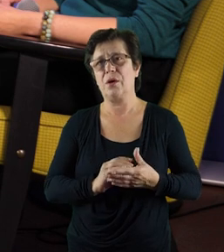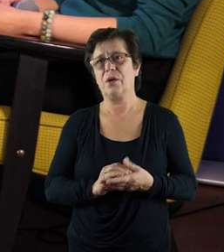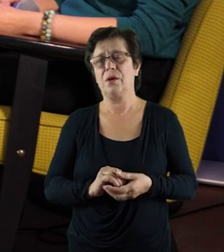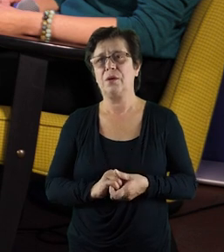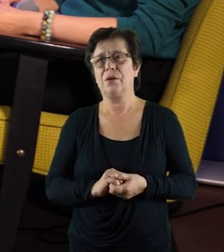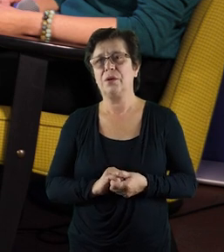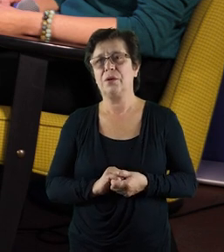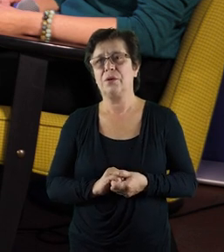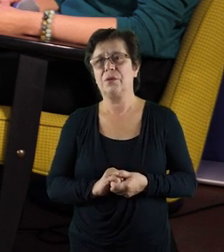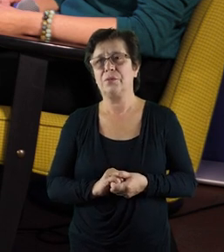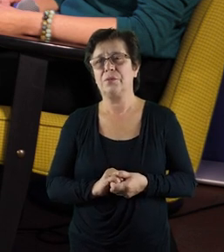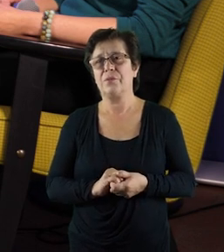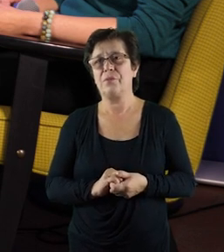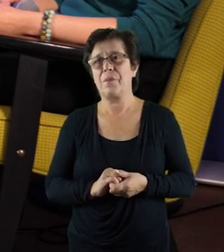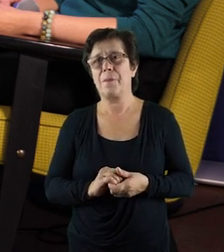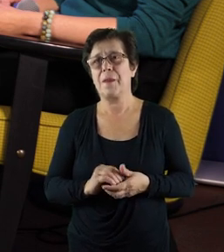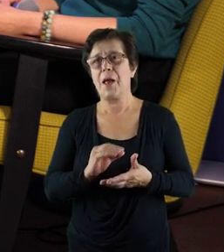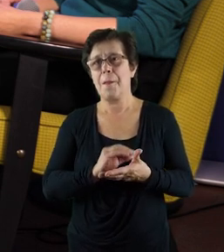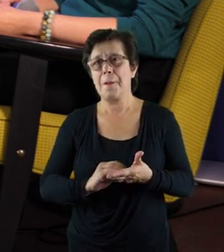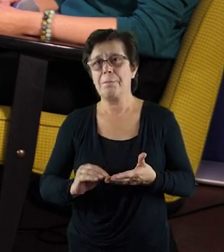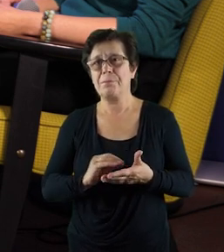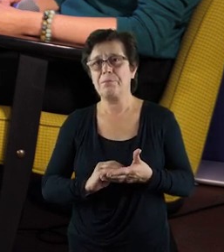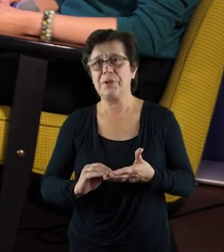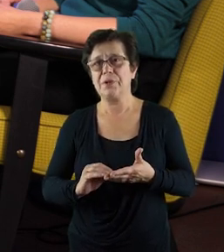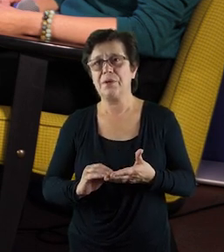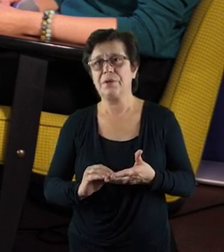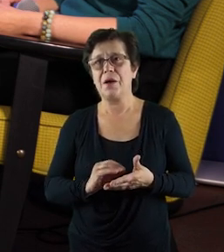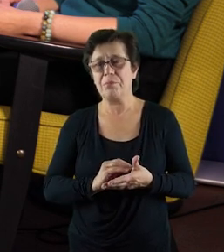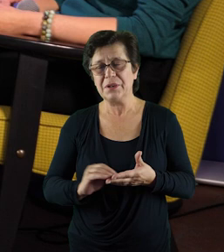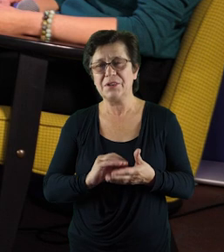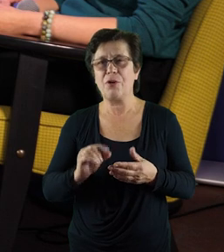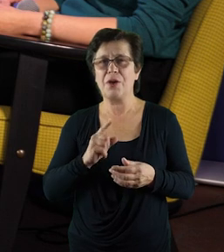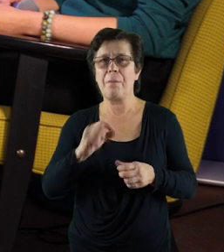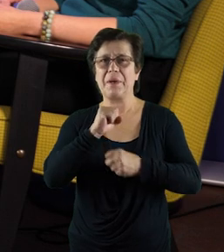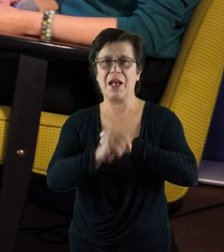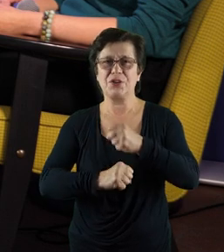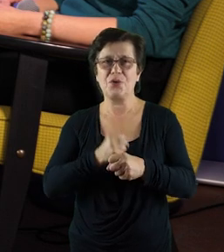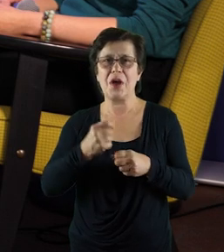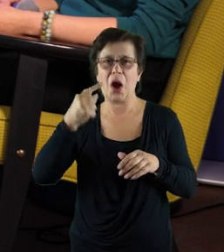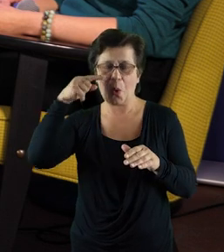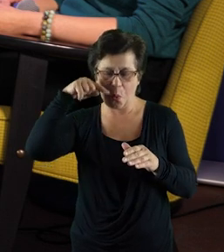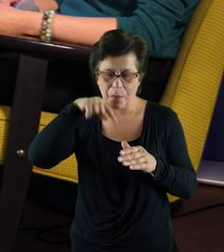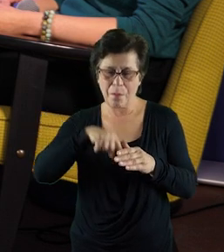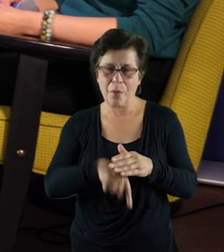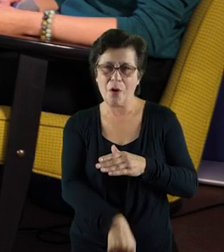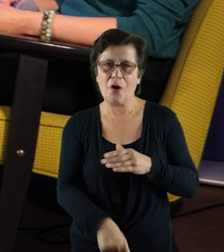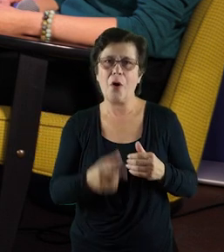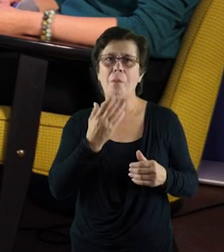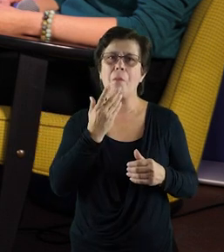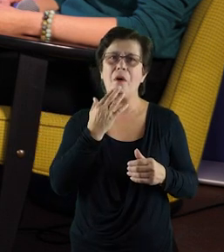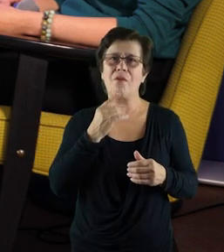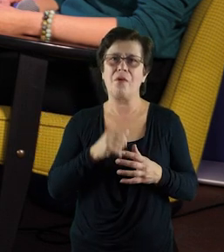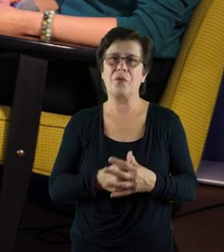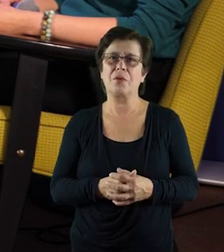nieco snobował, bo się pisał, że pracuje głębokoorną mową. Tak, bo dla niego poezja to też była praca na